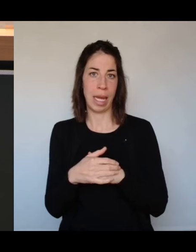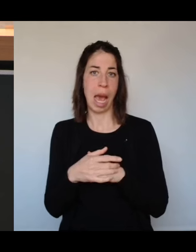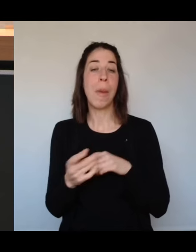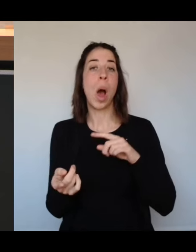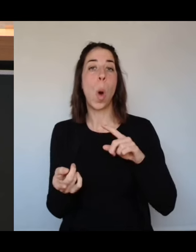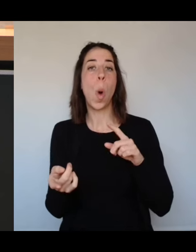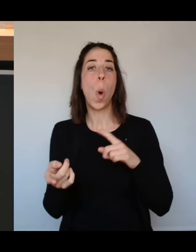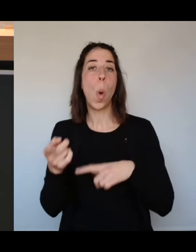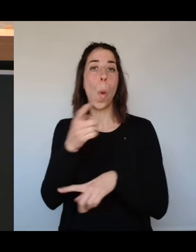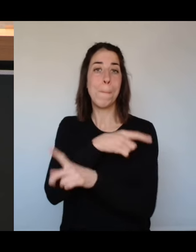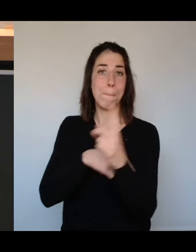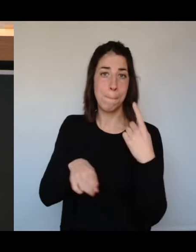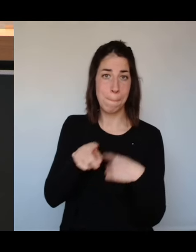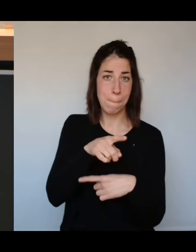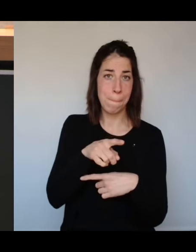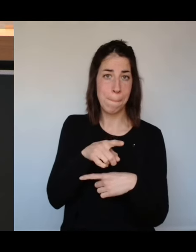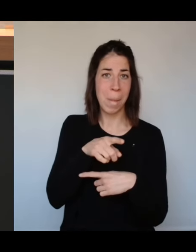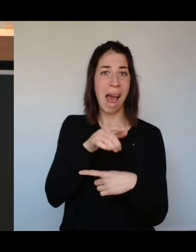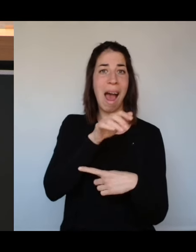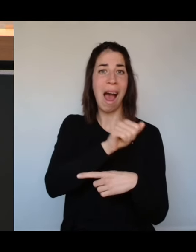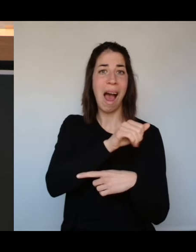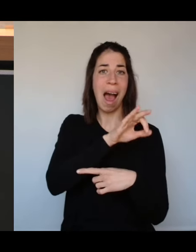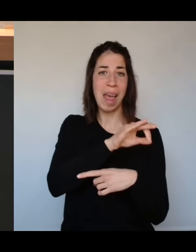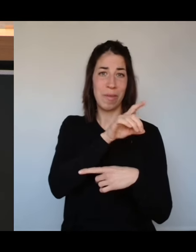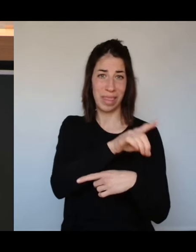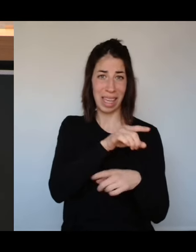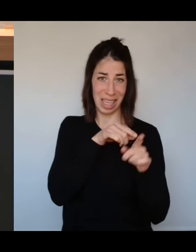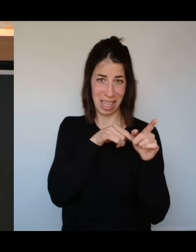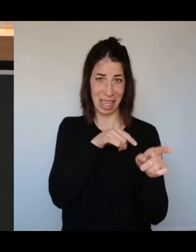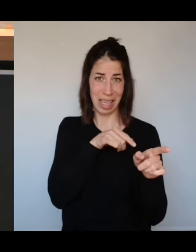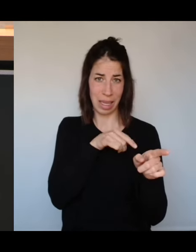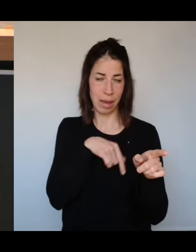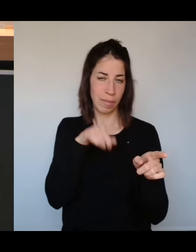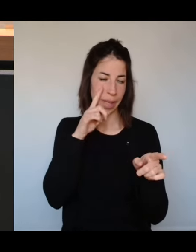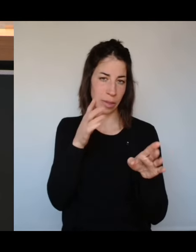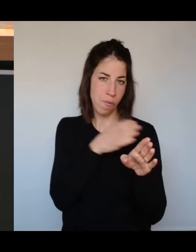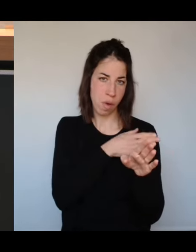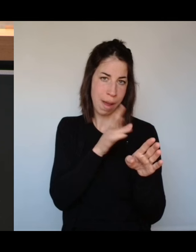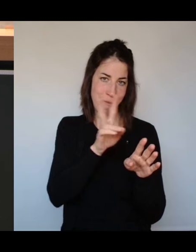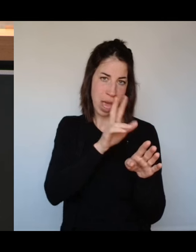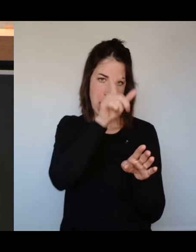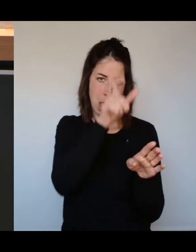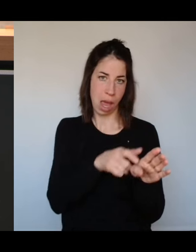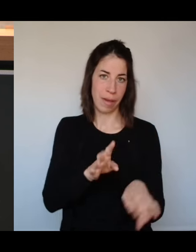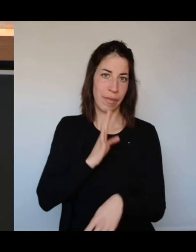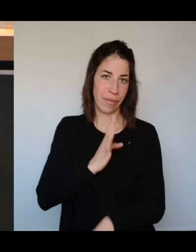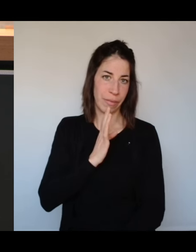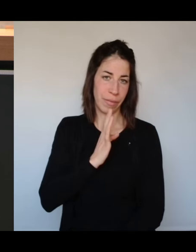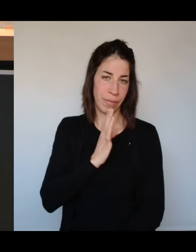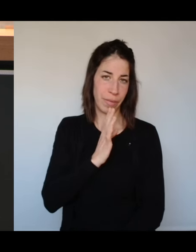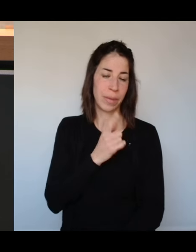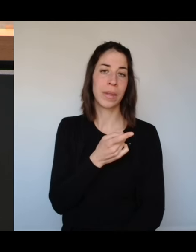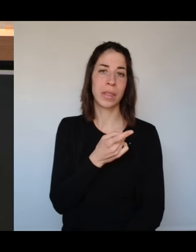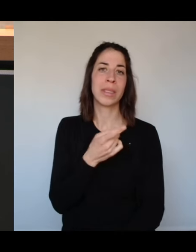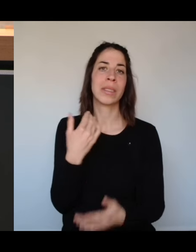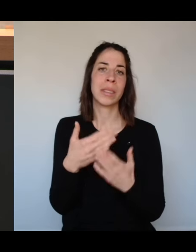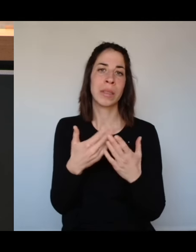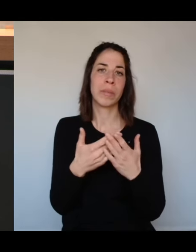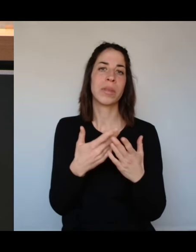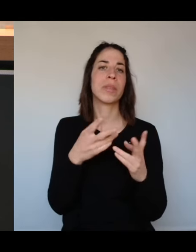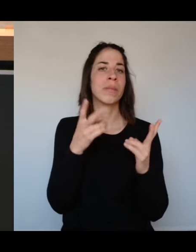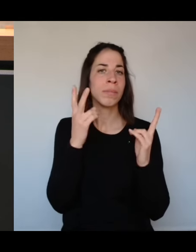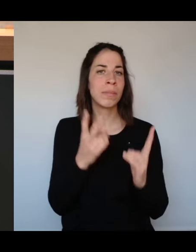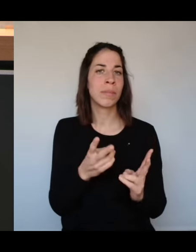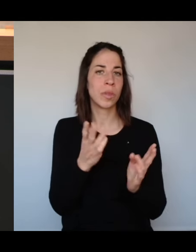ich wusste ja, wer die Rede hält und habe ja erwartet, dass von der Härte des Rechtsstaates gesprochen wird. Nein, es war